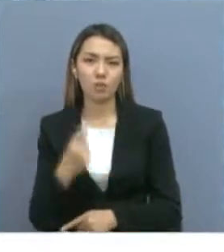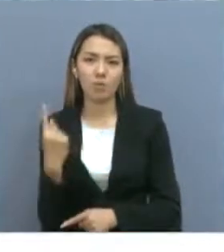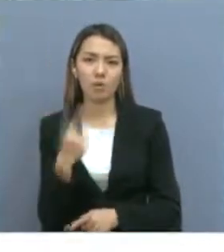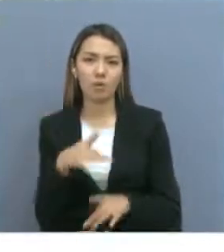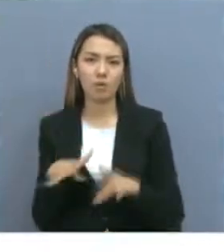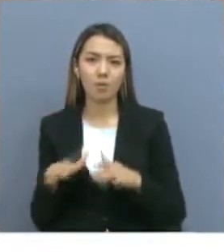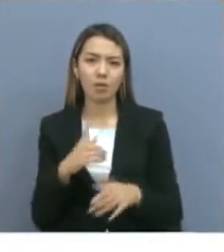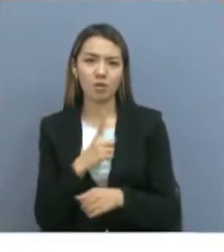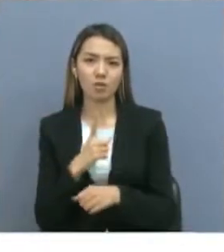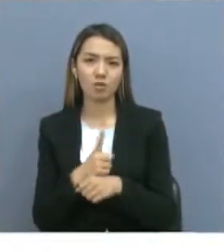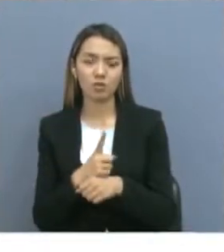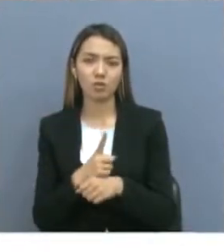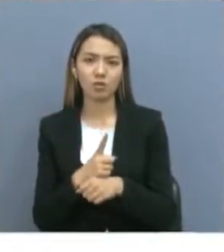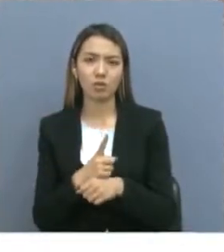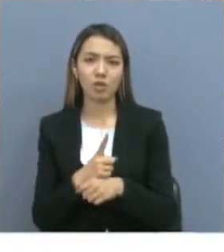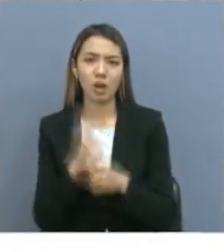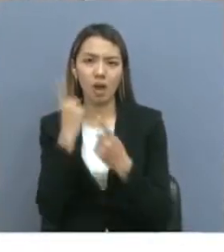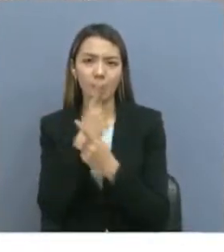шаралары жүргізілуде.